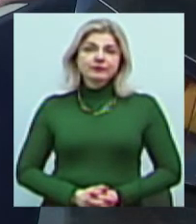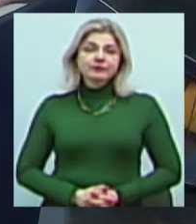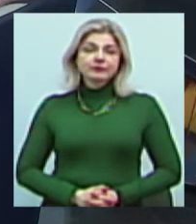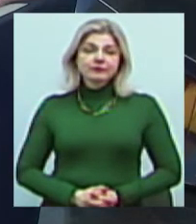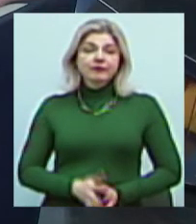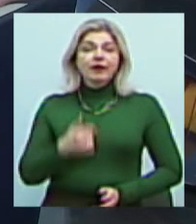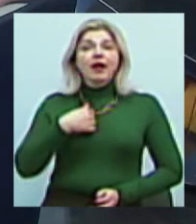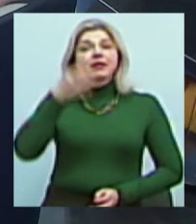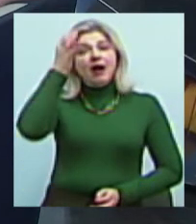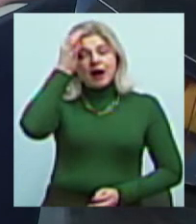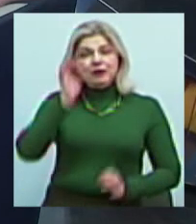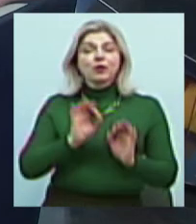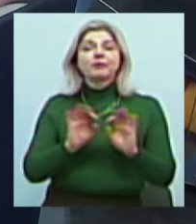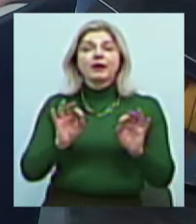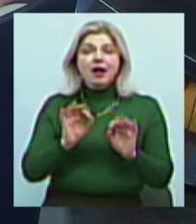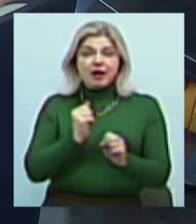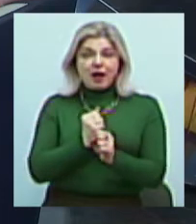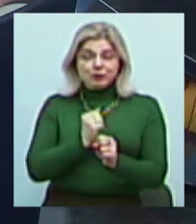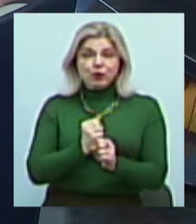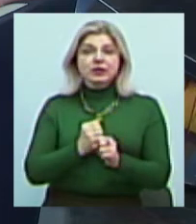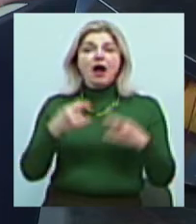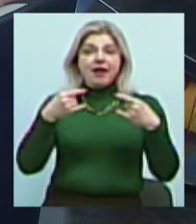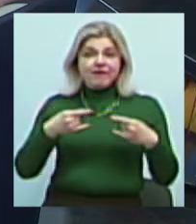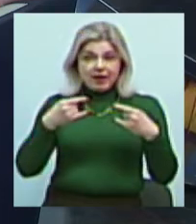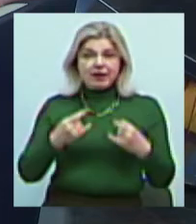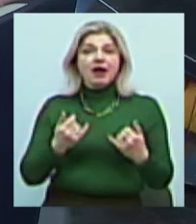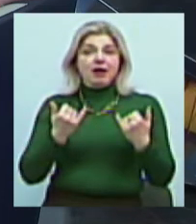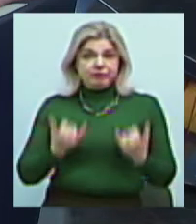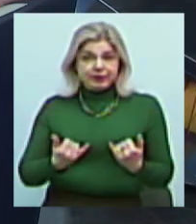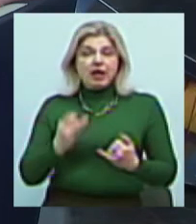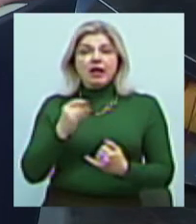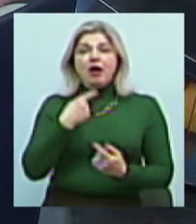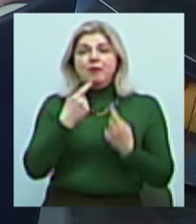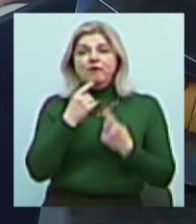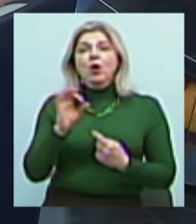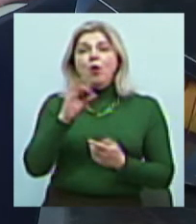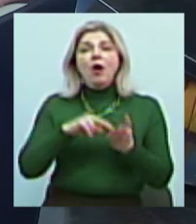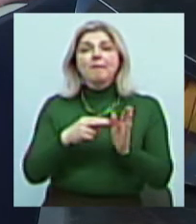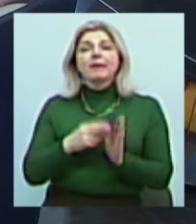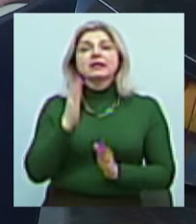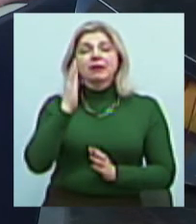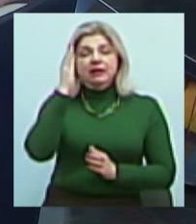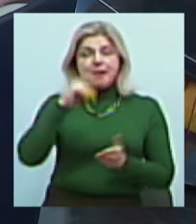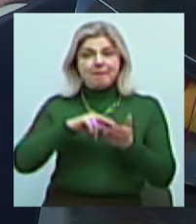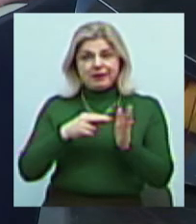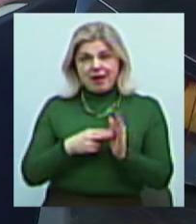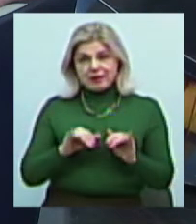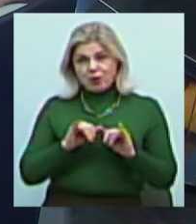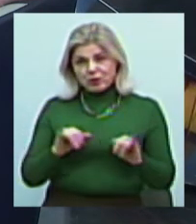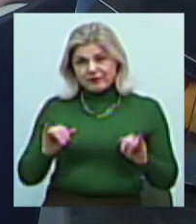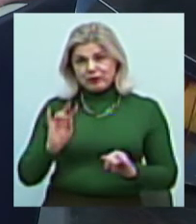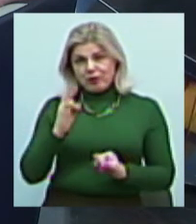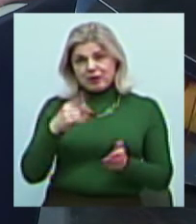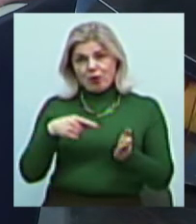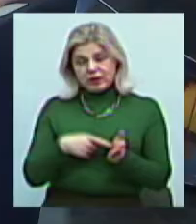Я нагадую, ми працюємо в прямому ефірі. Це тема дня, і сьогодні ми говоримо про перспективний план розвитку Миколаєва. Тетяна,